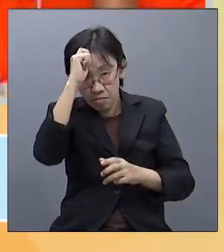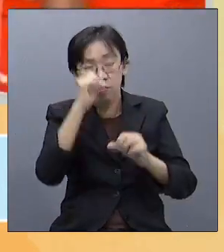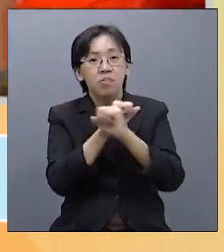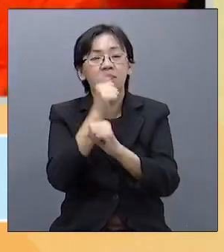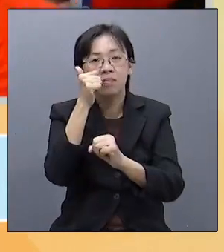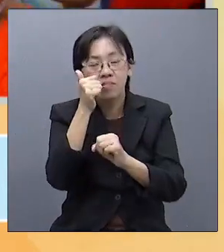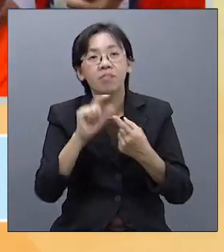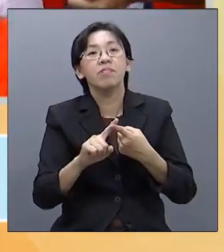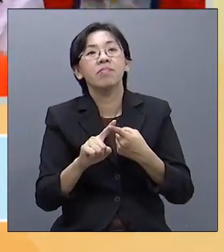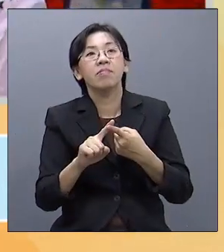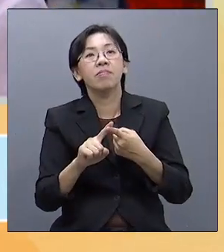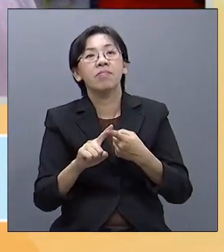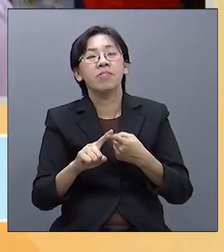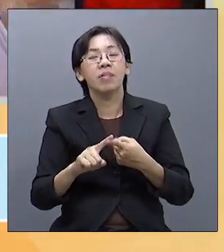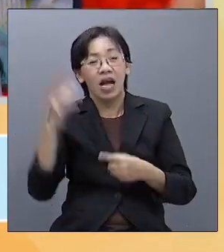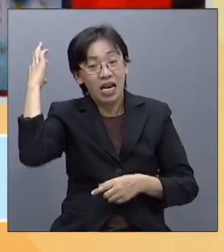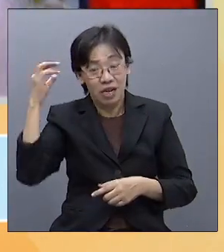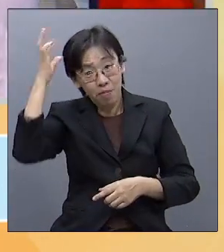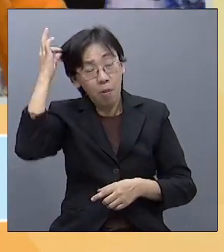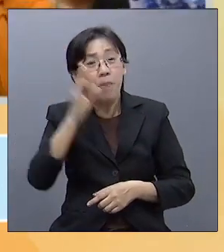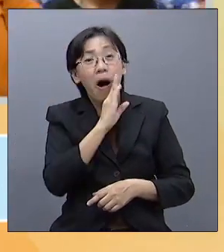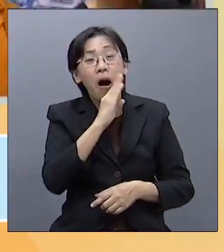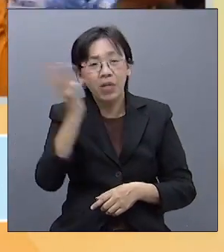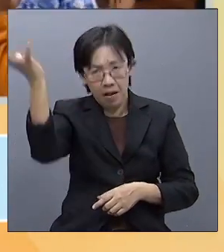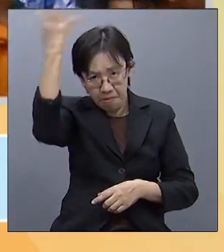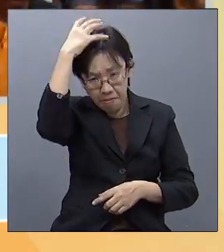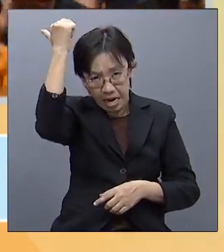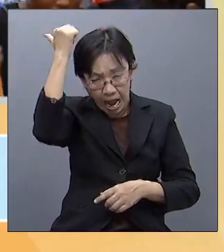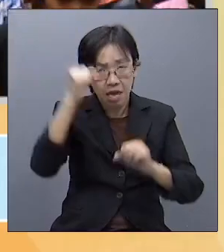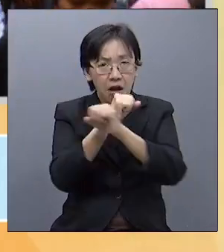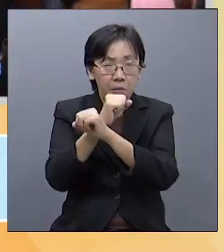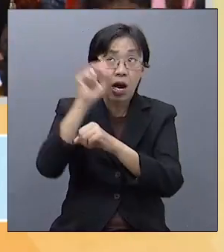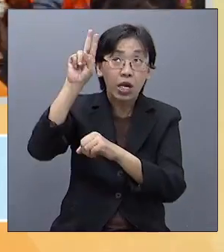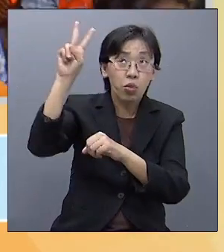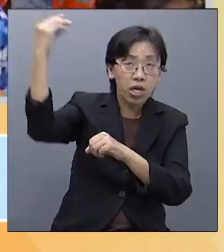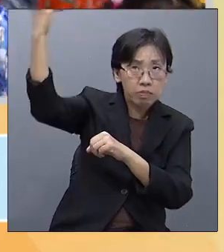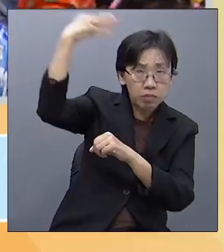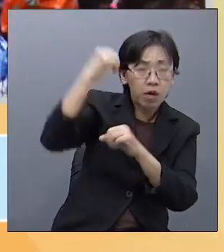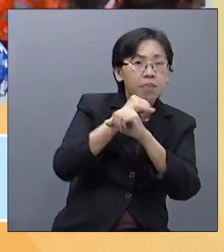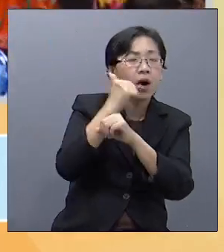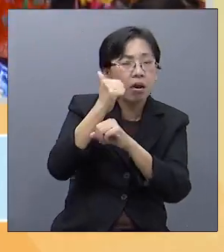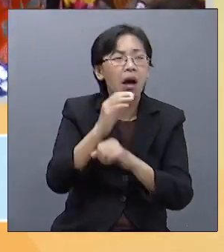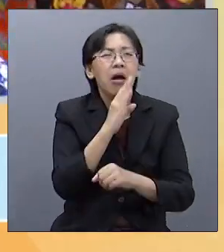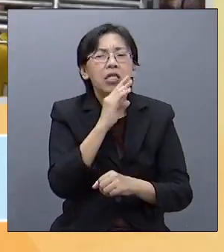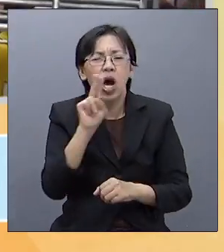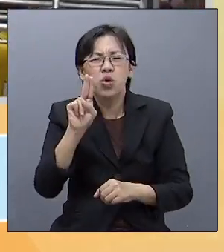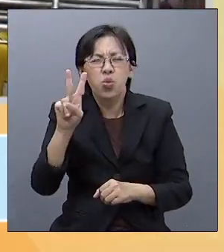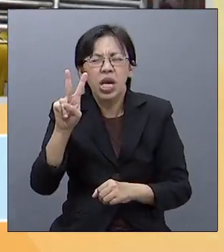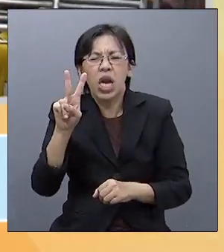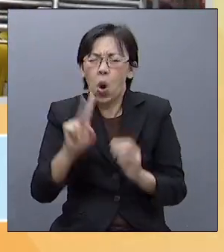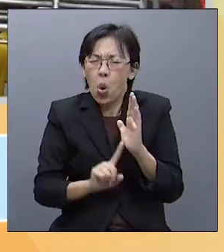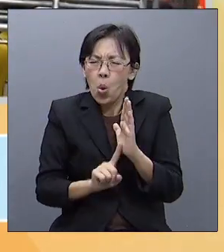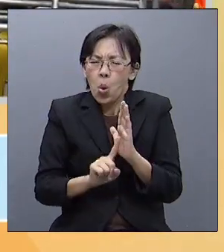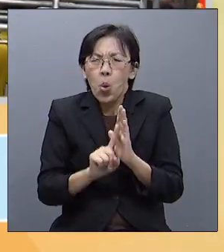ได้นะครับหรือแม้แต่วิกผมนะฮะวิกผมนี่ก็ป้องกันหนังศีรษะจาก UV ได้ยิ่งในช่วงที่ดัชนี UV ร้อนแรงอย่างเงี้ยนะครับ